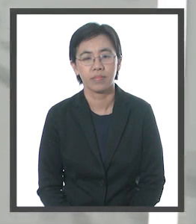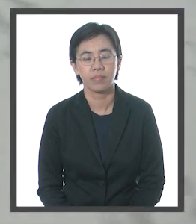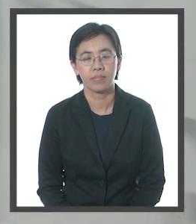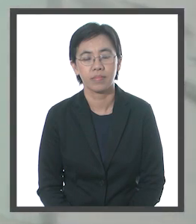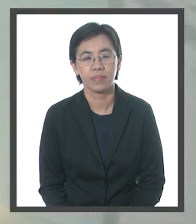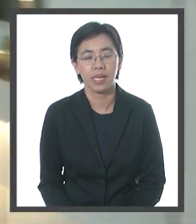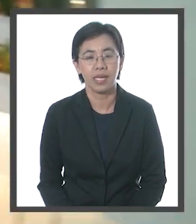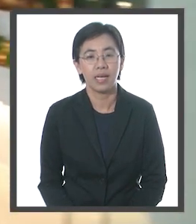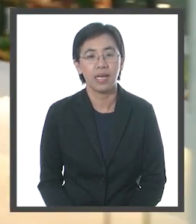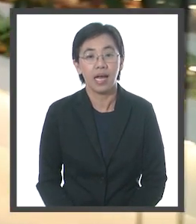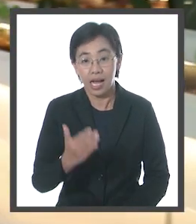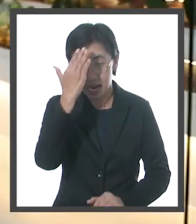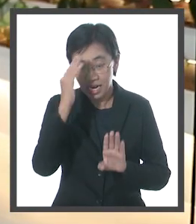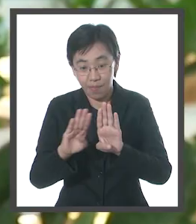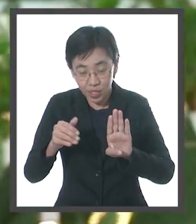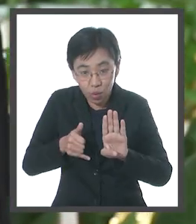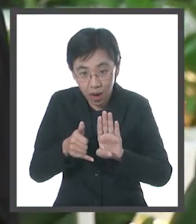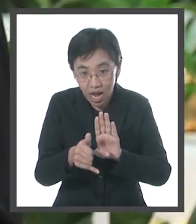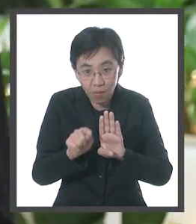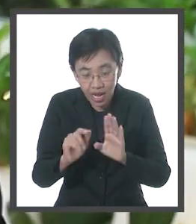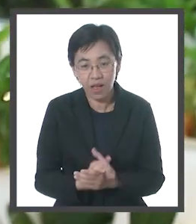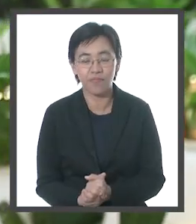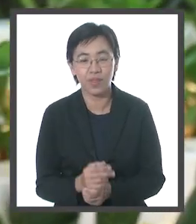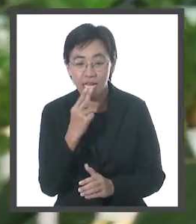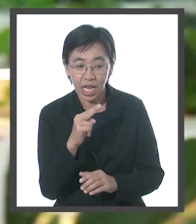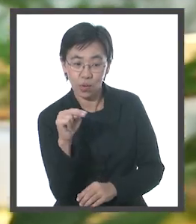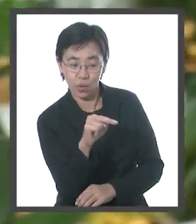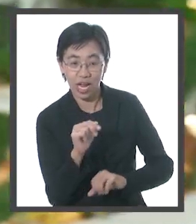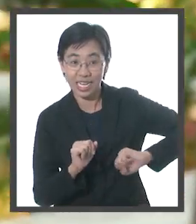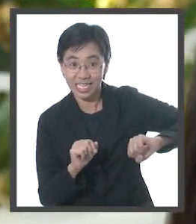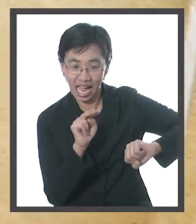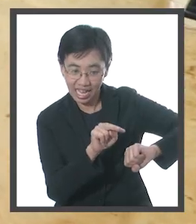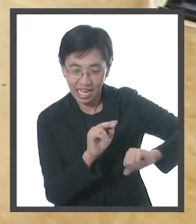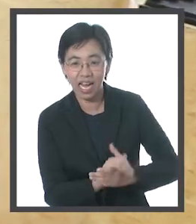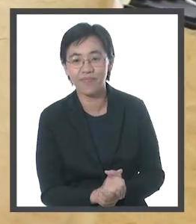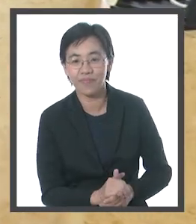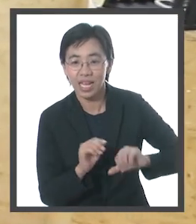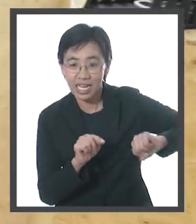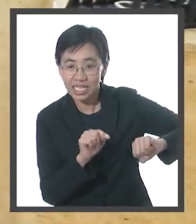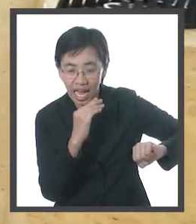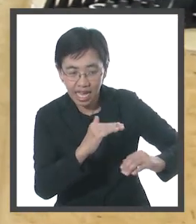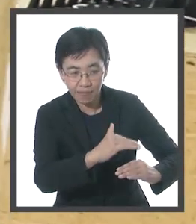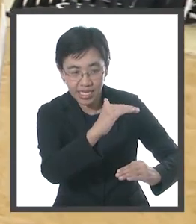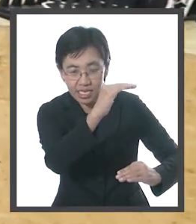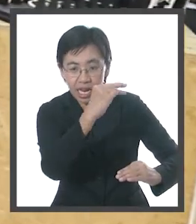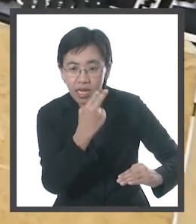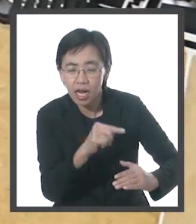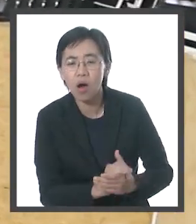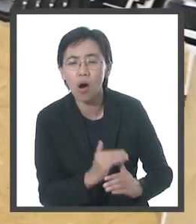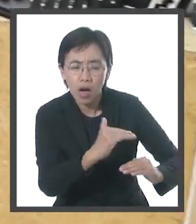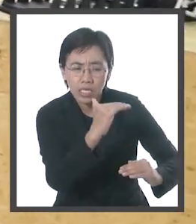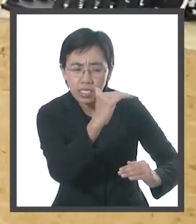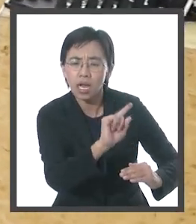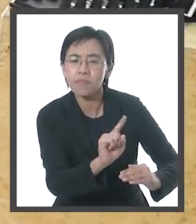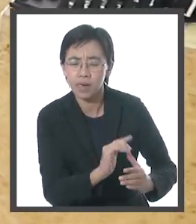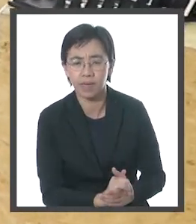ถ้าเราเข้ามาจากหน้าประตูนะคะถ้ามองไปทางด้านซ้ายมือที่เราเห็นเป็นชั้นนะคะเราจะเห็นว่าทำไมเราถึงต้องเป็นชั้นแ